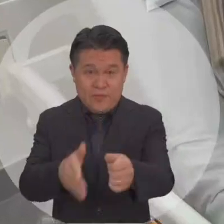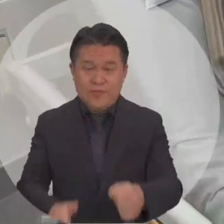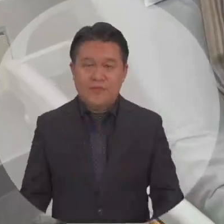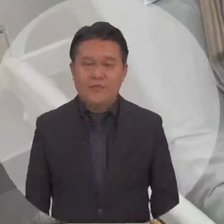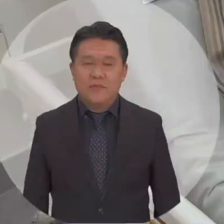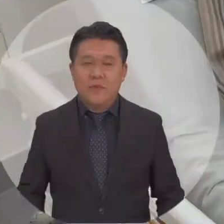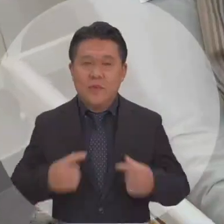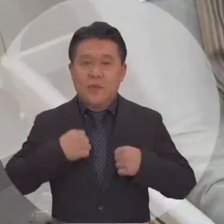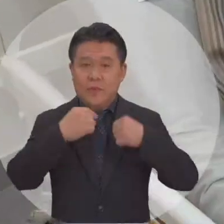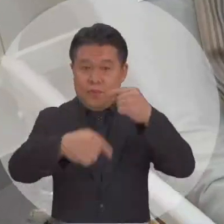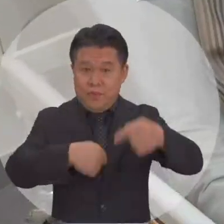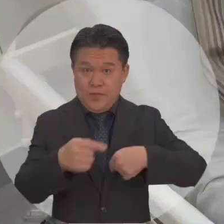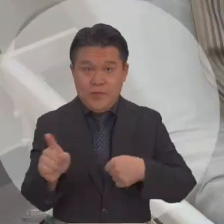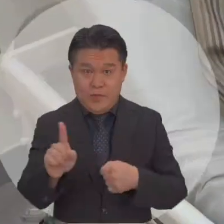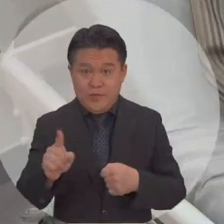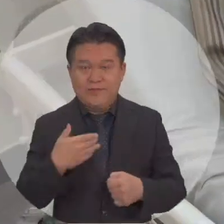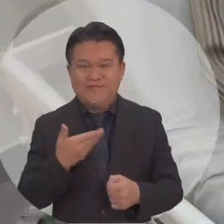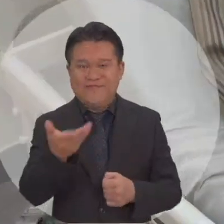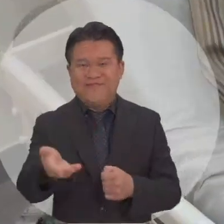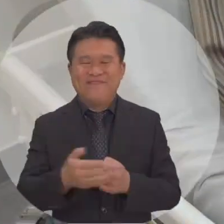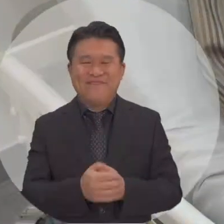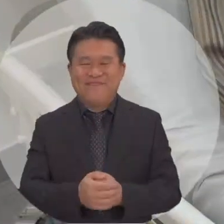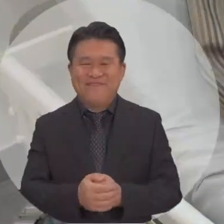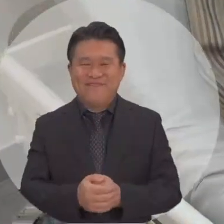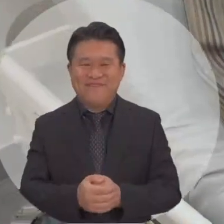의복 교체 순서 안내입니다.